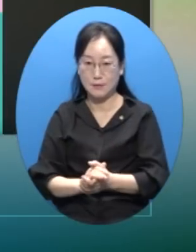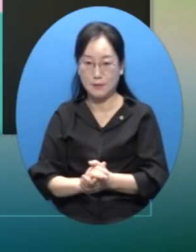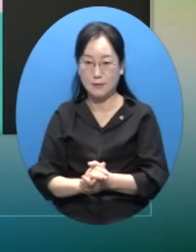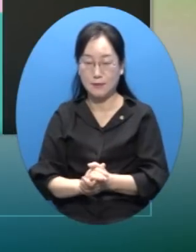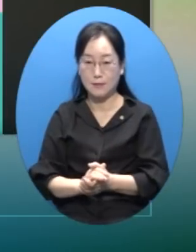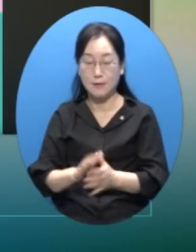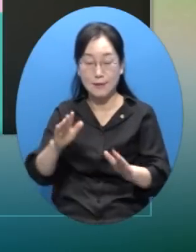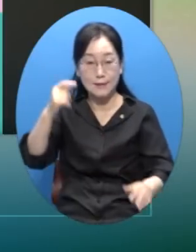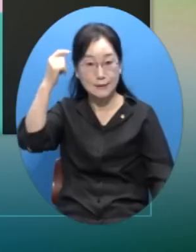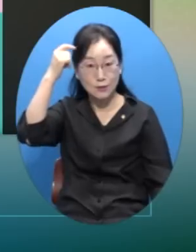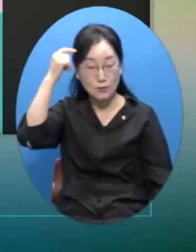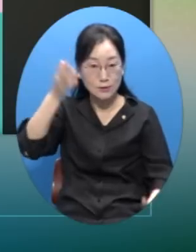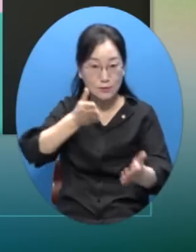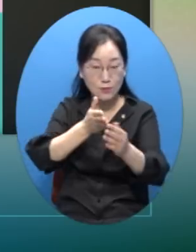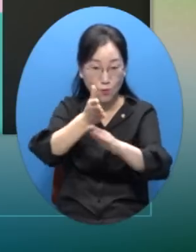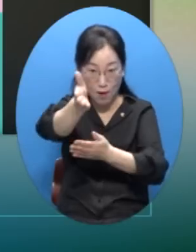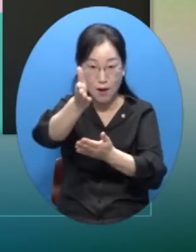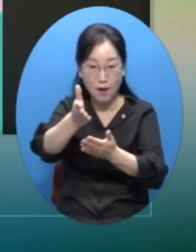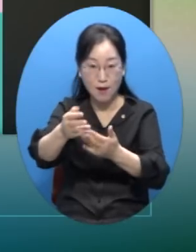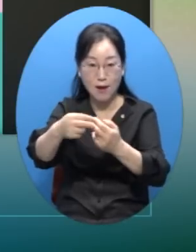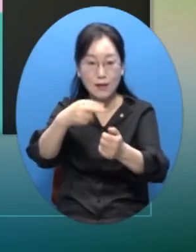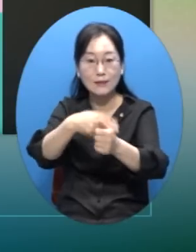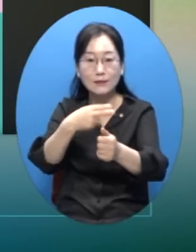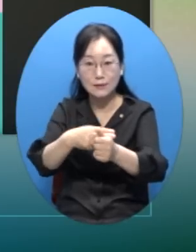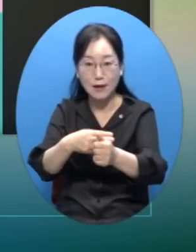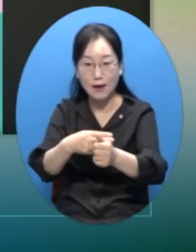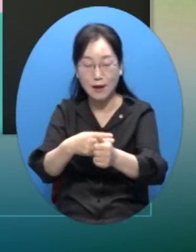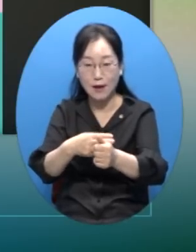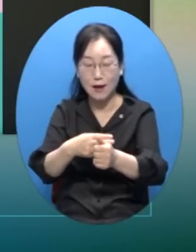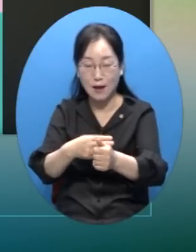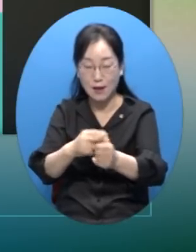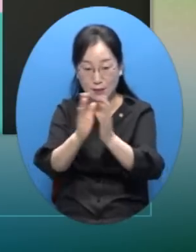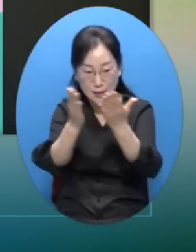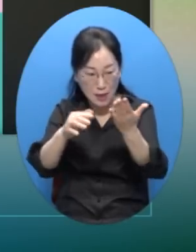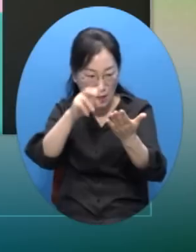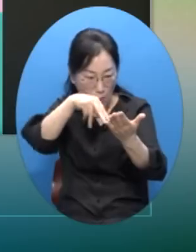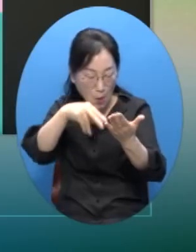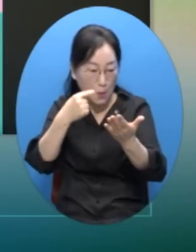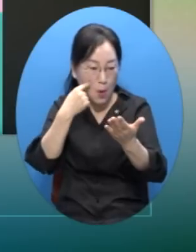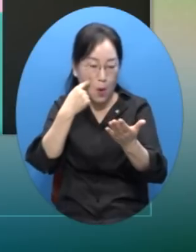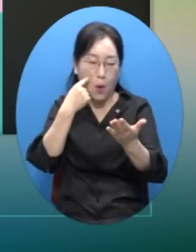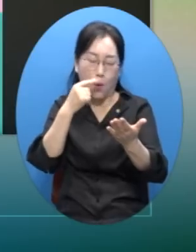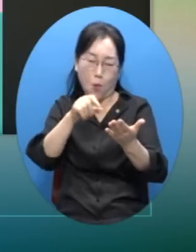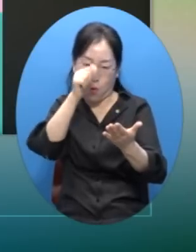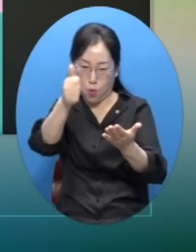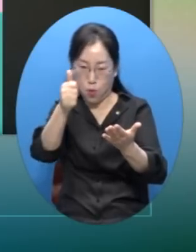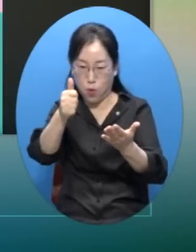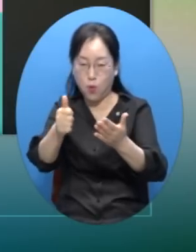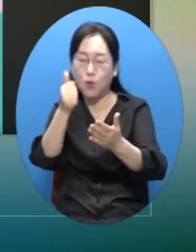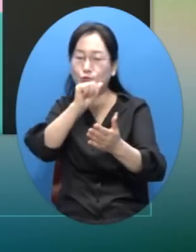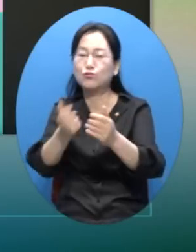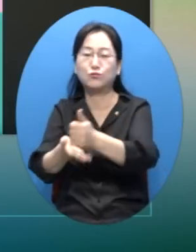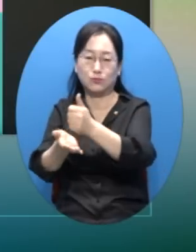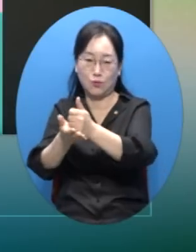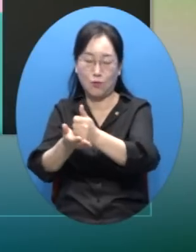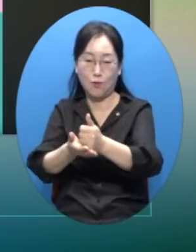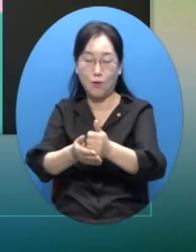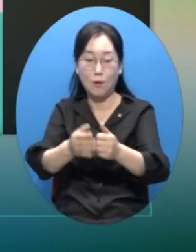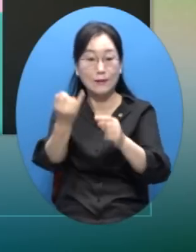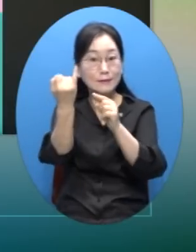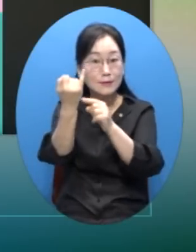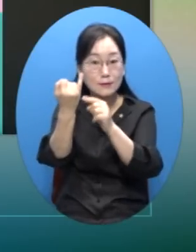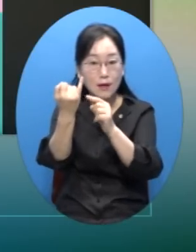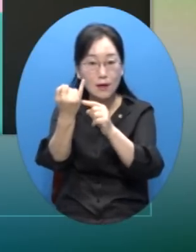정신과 의사가 이 책을 추천하기도 했습니다. 제가 이 책을 읽어보니까 이분이